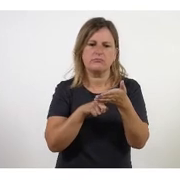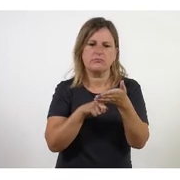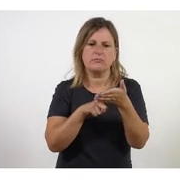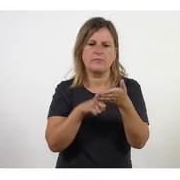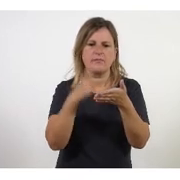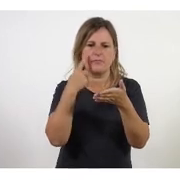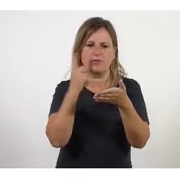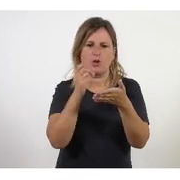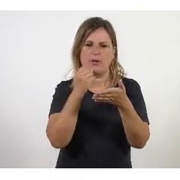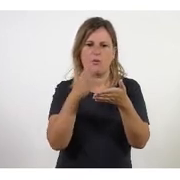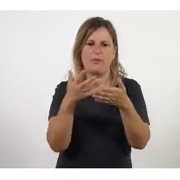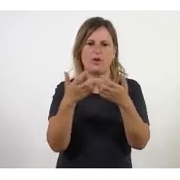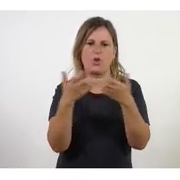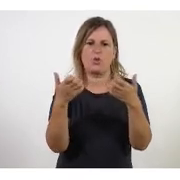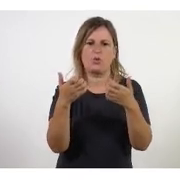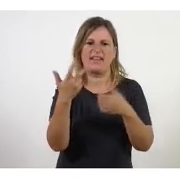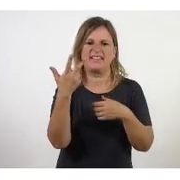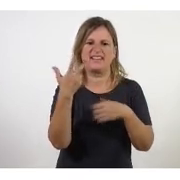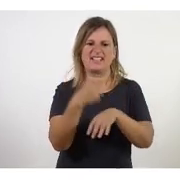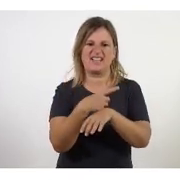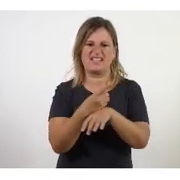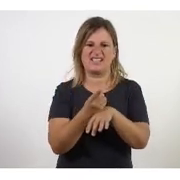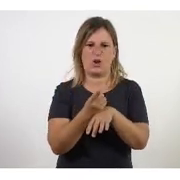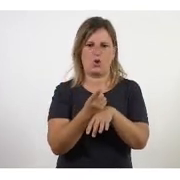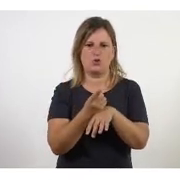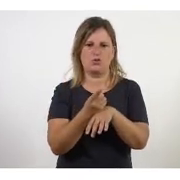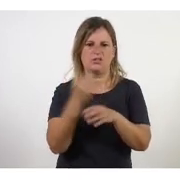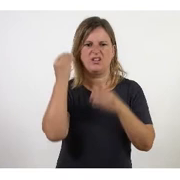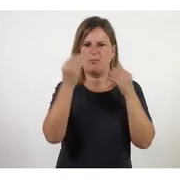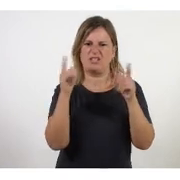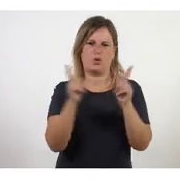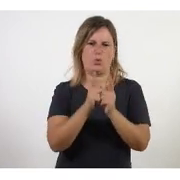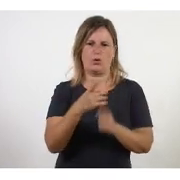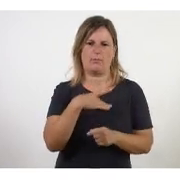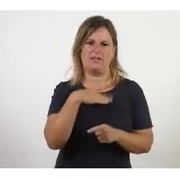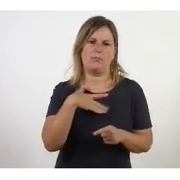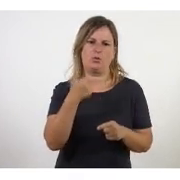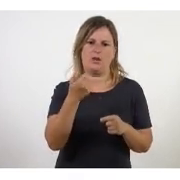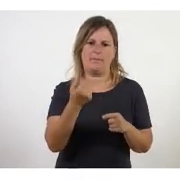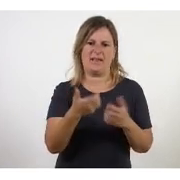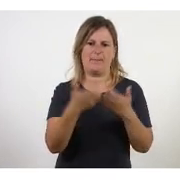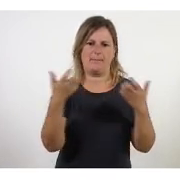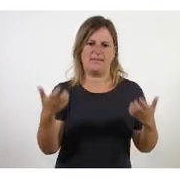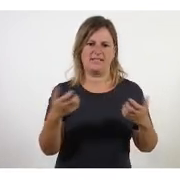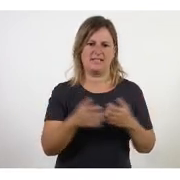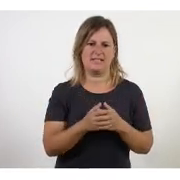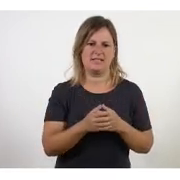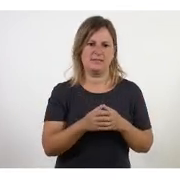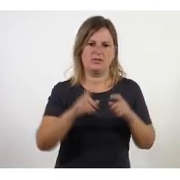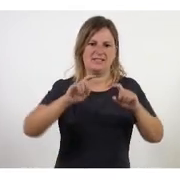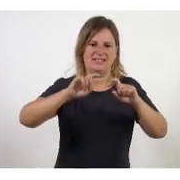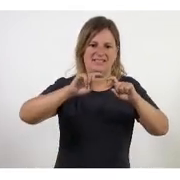aquí no es veu bé, però bueno, durant 3 segons. Jo crec que és massa curt. Podria fer-los una miqueta més llarg. Llavors,